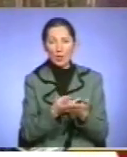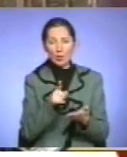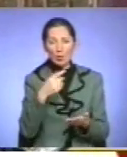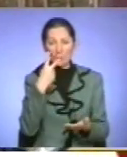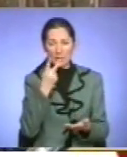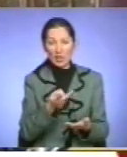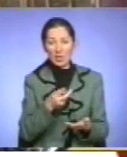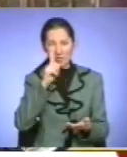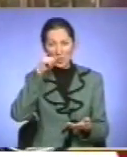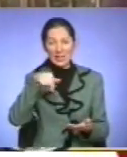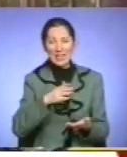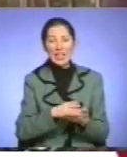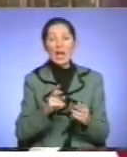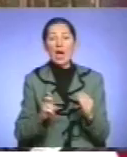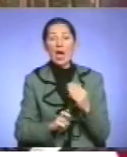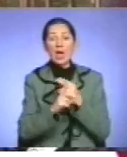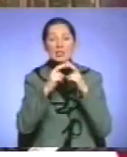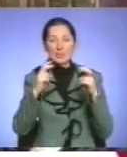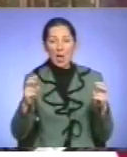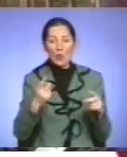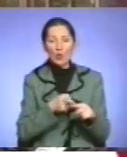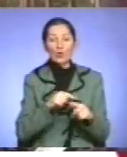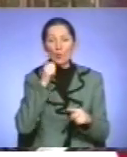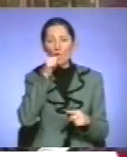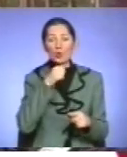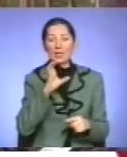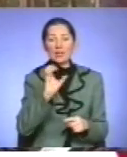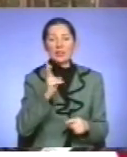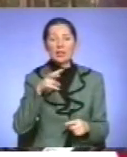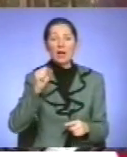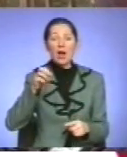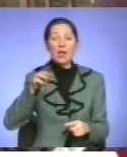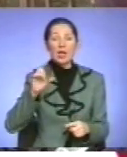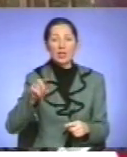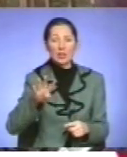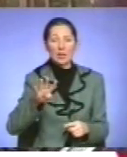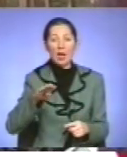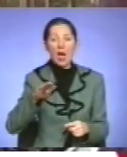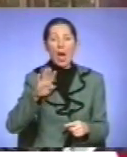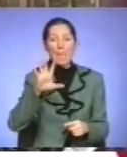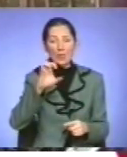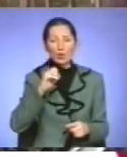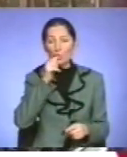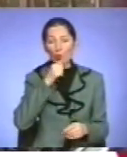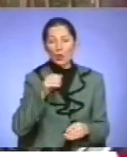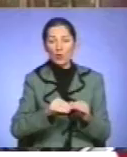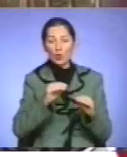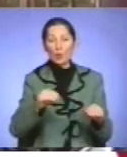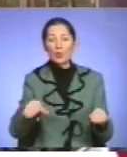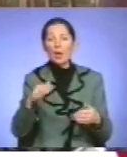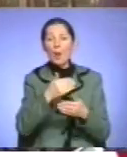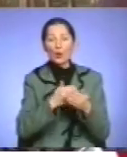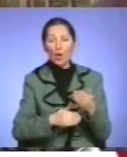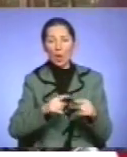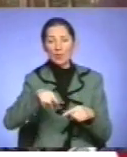нас замок є. В цьому році Скалату 500 років. Тут розроблена ціла програма. На